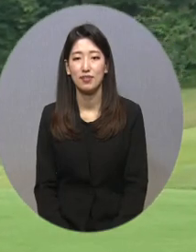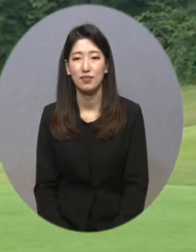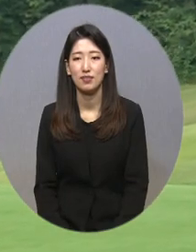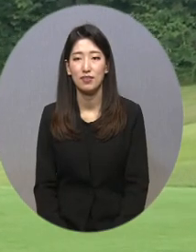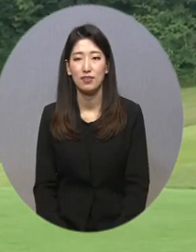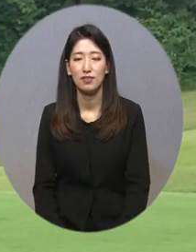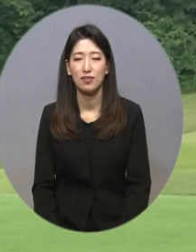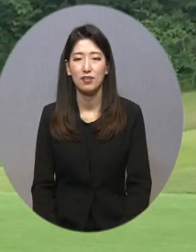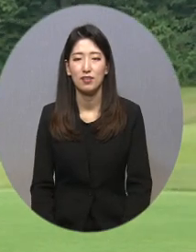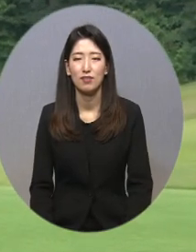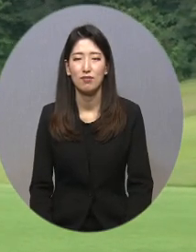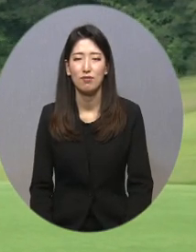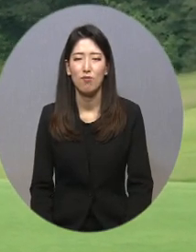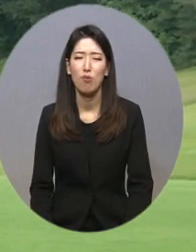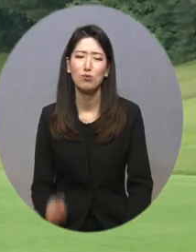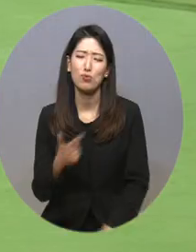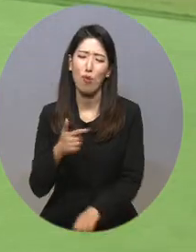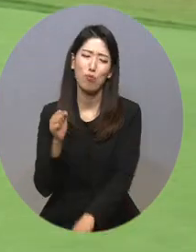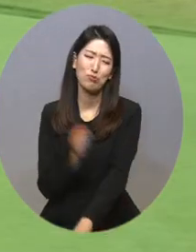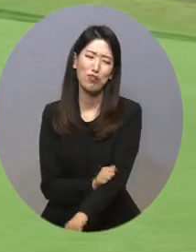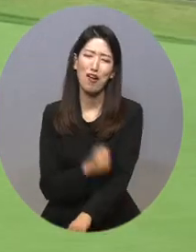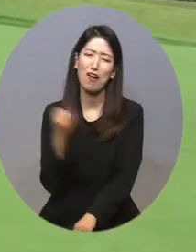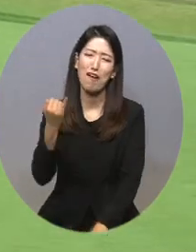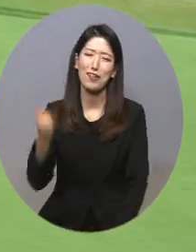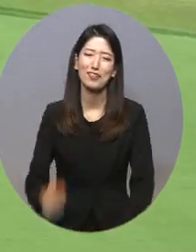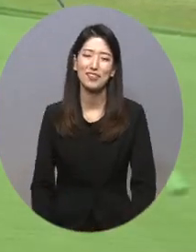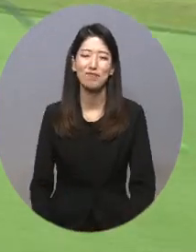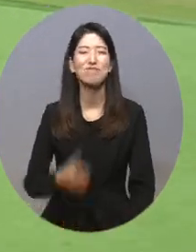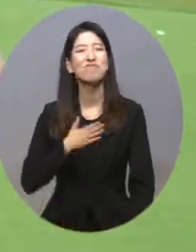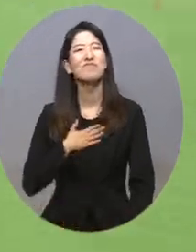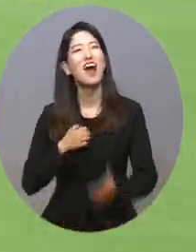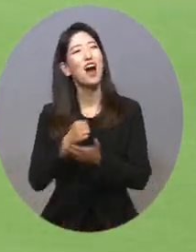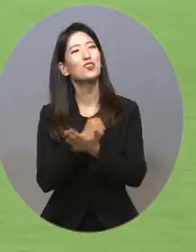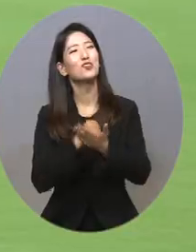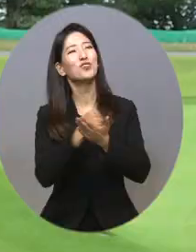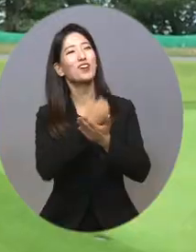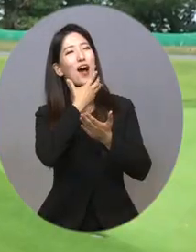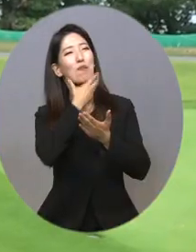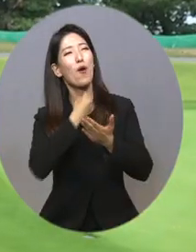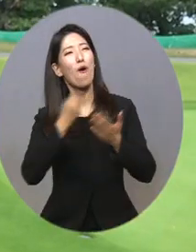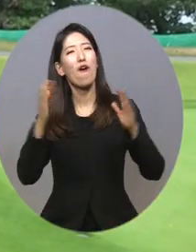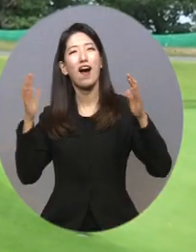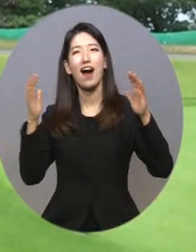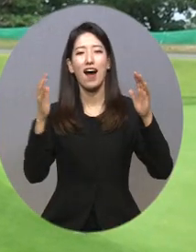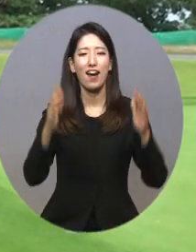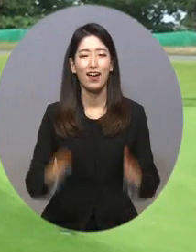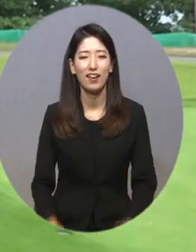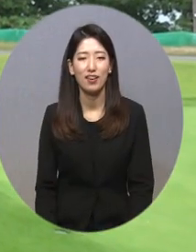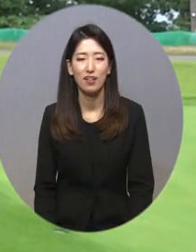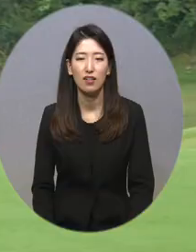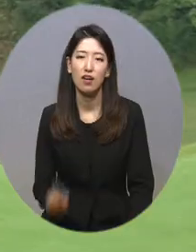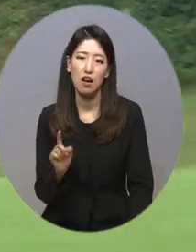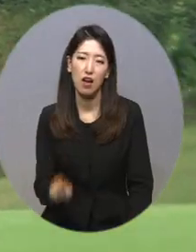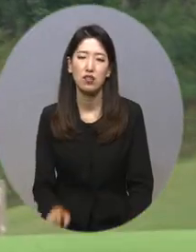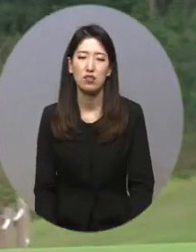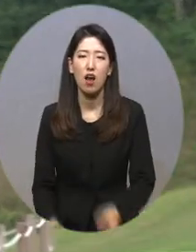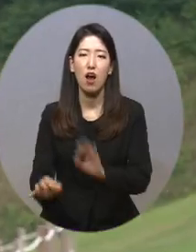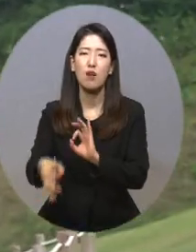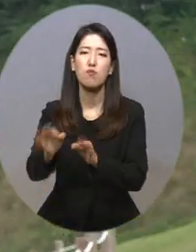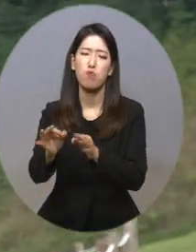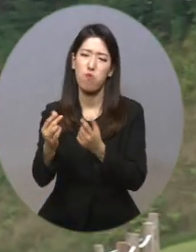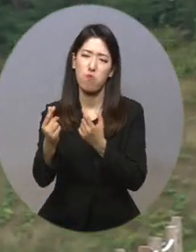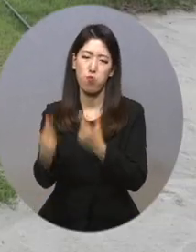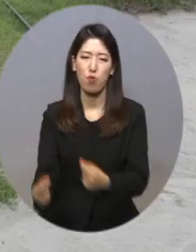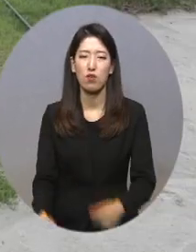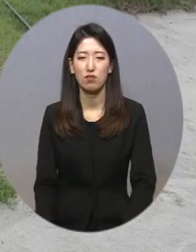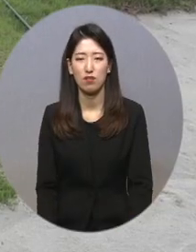와, 나쁘지 않다. 너무 잘 쳤어. 행운의 여신이 와. 나에게 있다. 아, 붙었어? 아이고. 거의 프로샷이야, 어프로치가. 장난 아니었어,